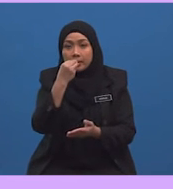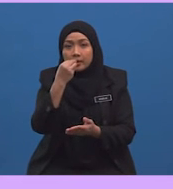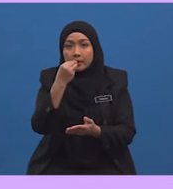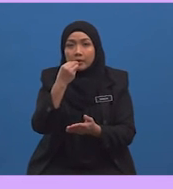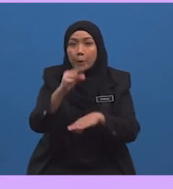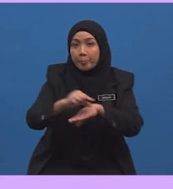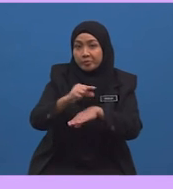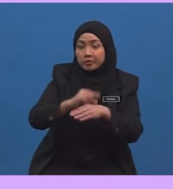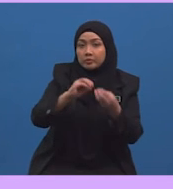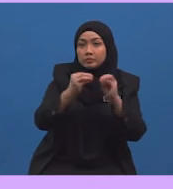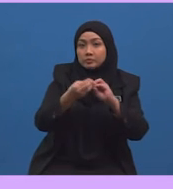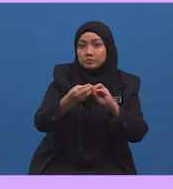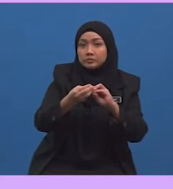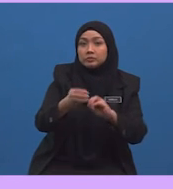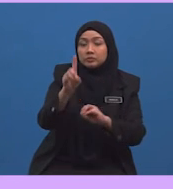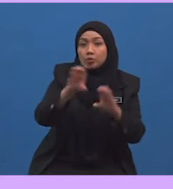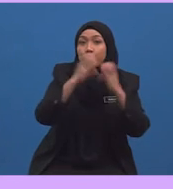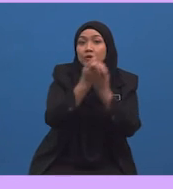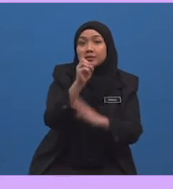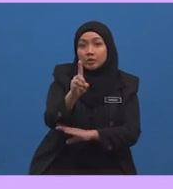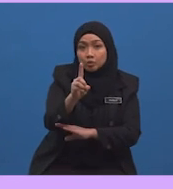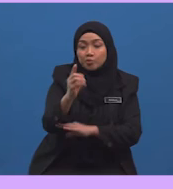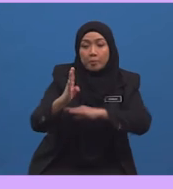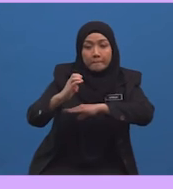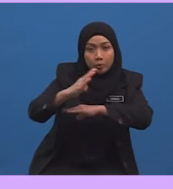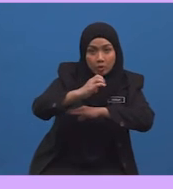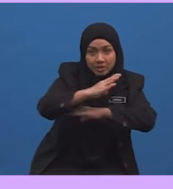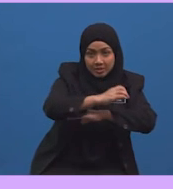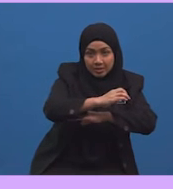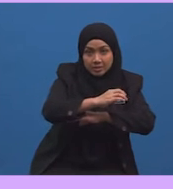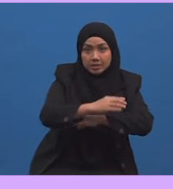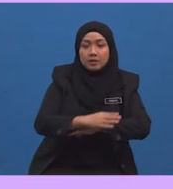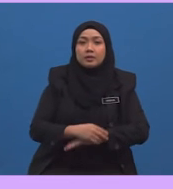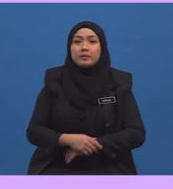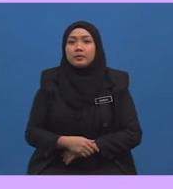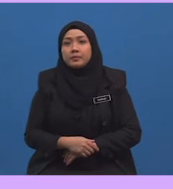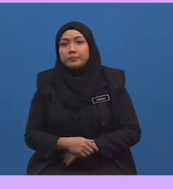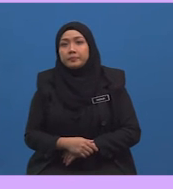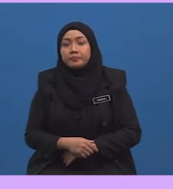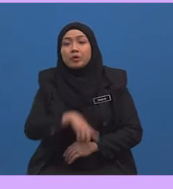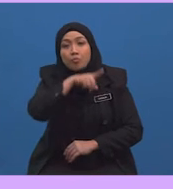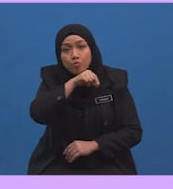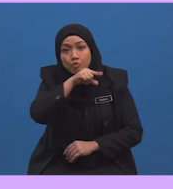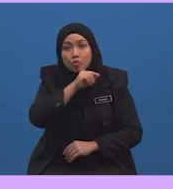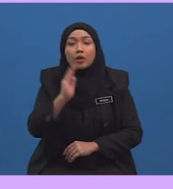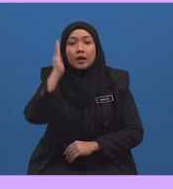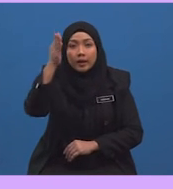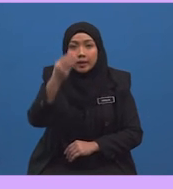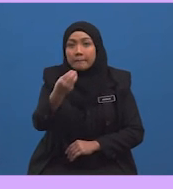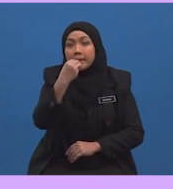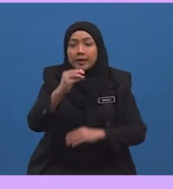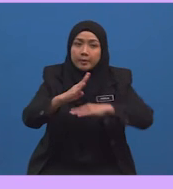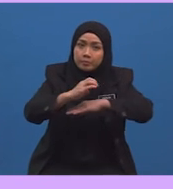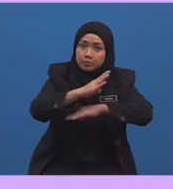prima, burung cas, dan seterusnya, burung cas akan dimakan oleh burung pipit